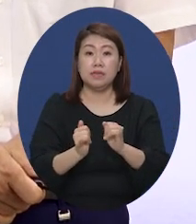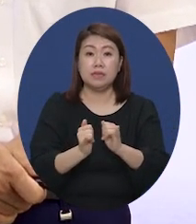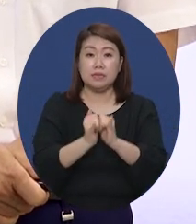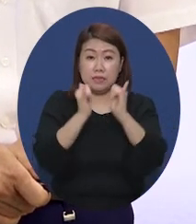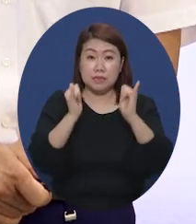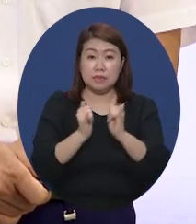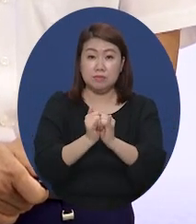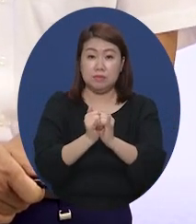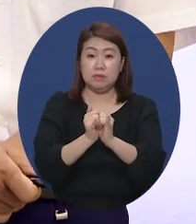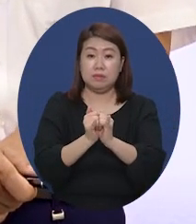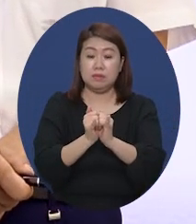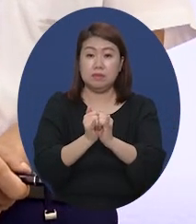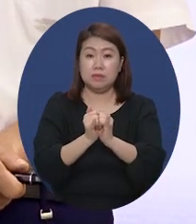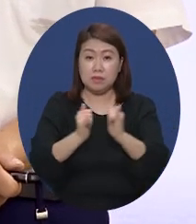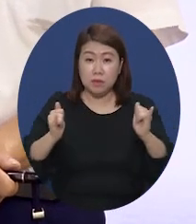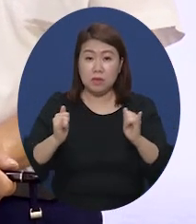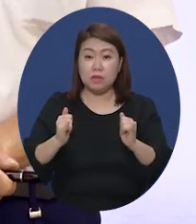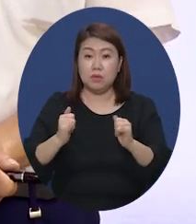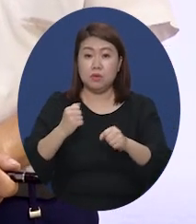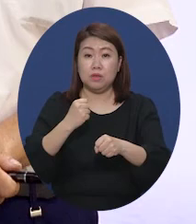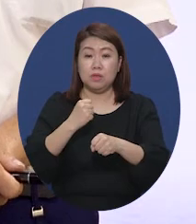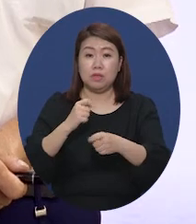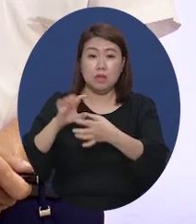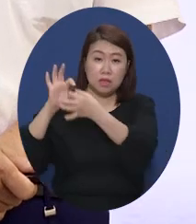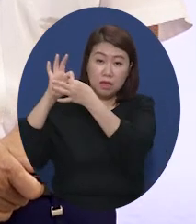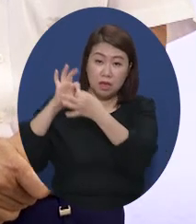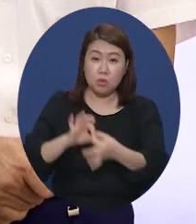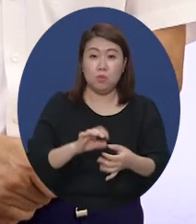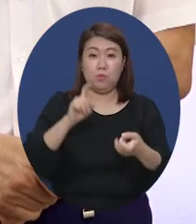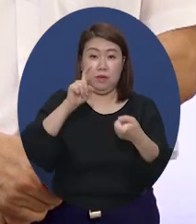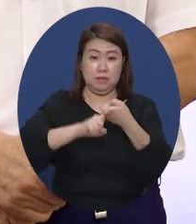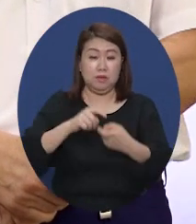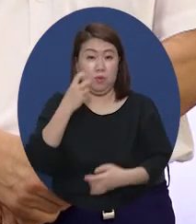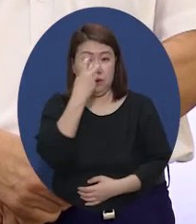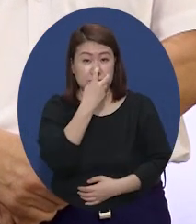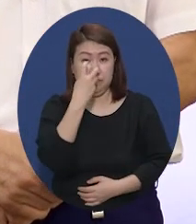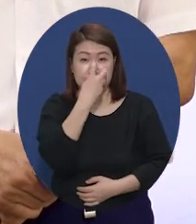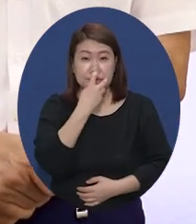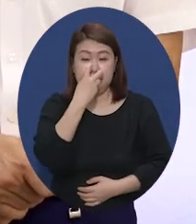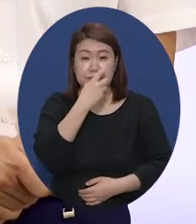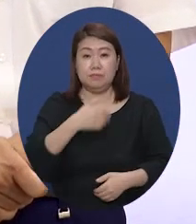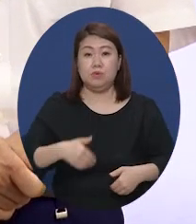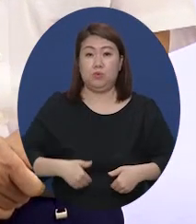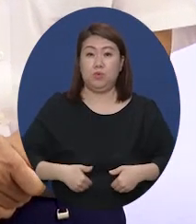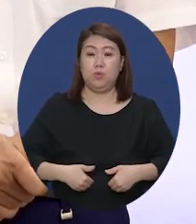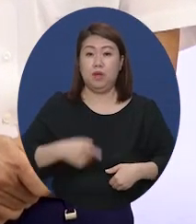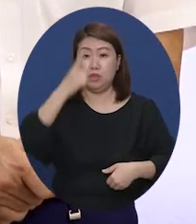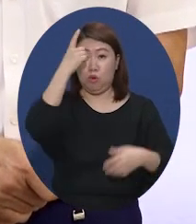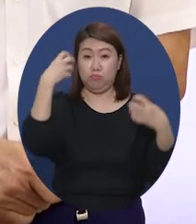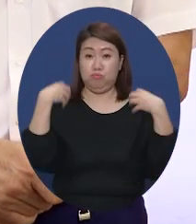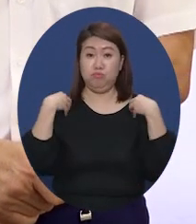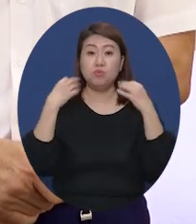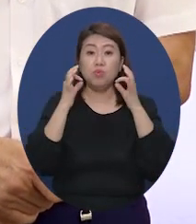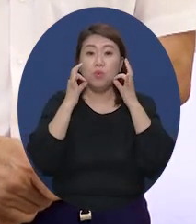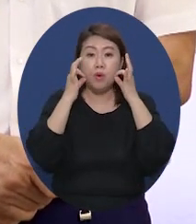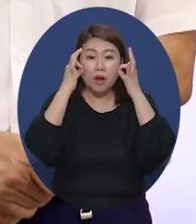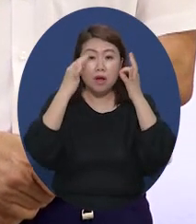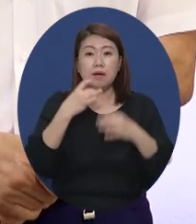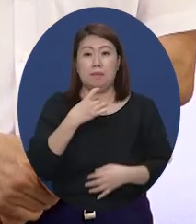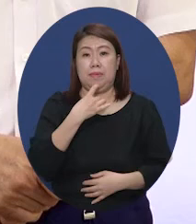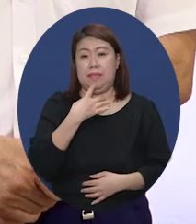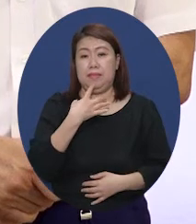그렇게 시민사회를 중심으로 해서 국민 또한 꾸준한 관심과 감시를 하지 않는다면 정부가 아무리